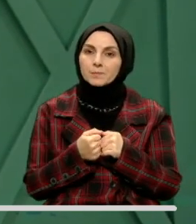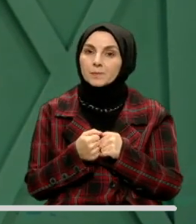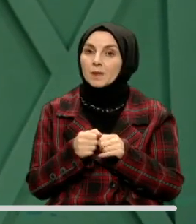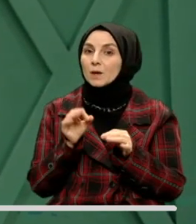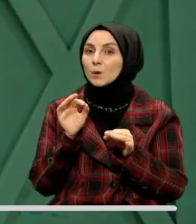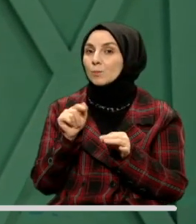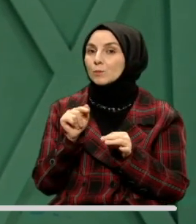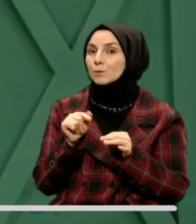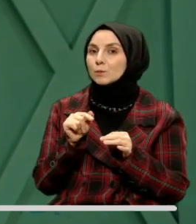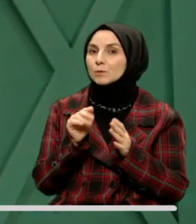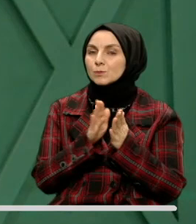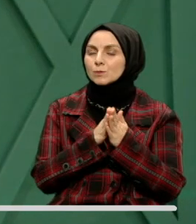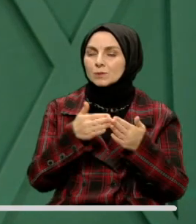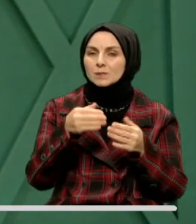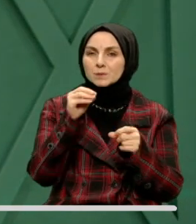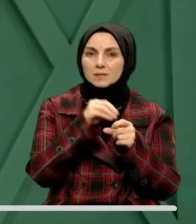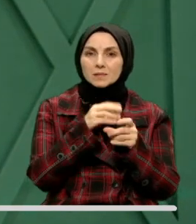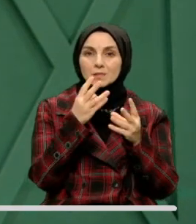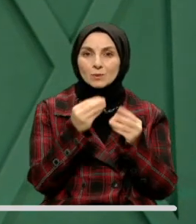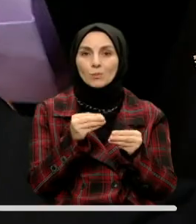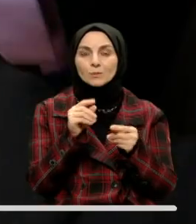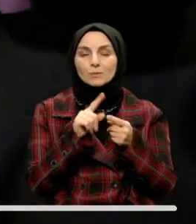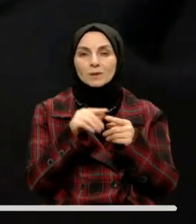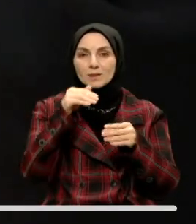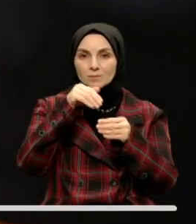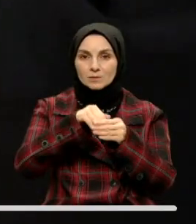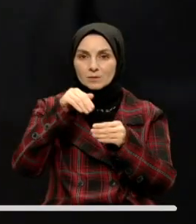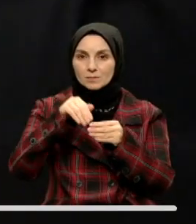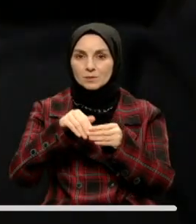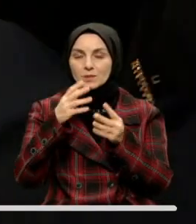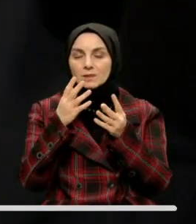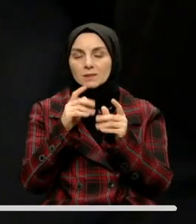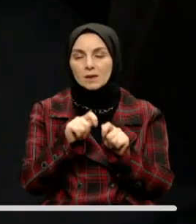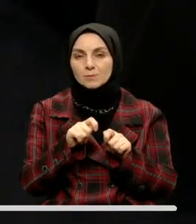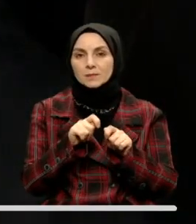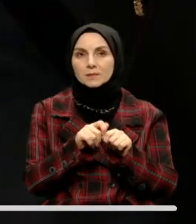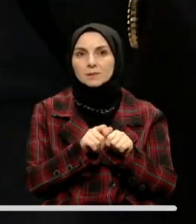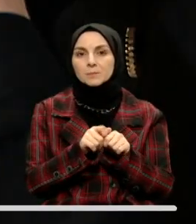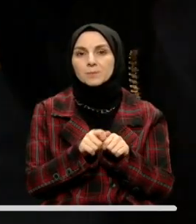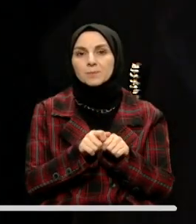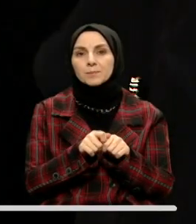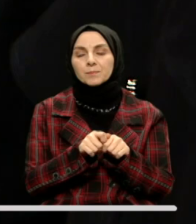bu cüzdanımızın içi oldu ve şu şekilde keselerini meydana getirdik. Hı hı.